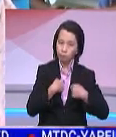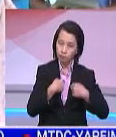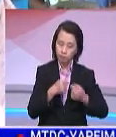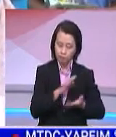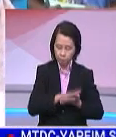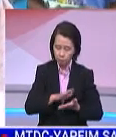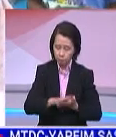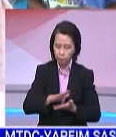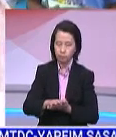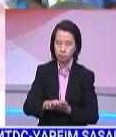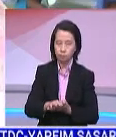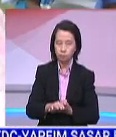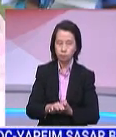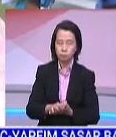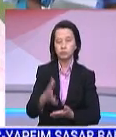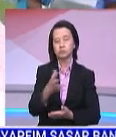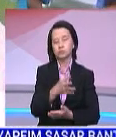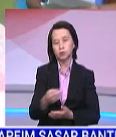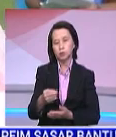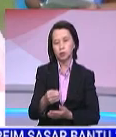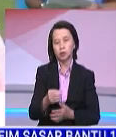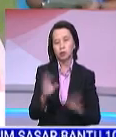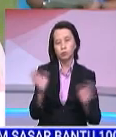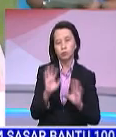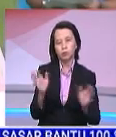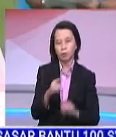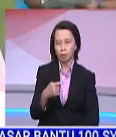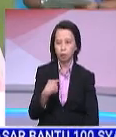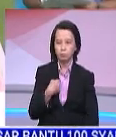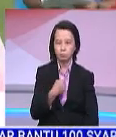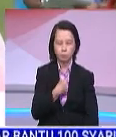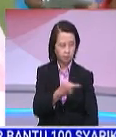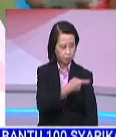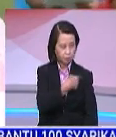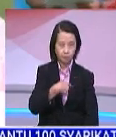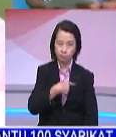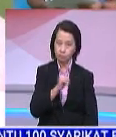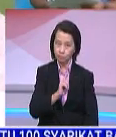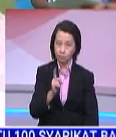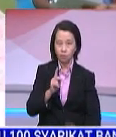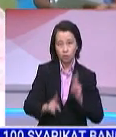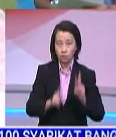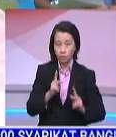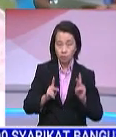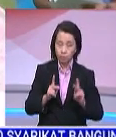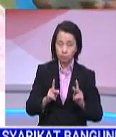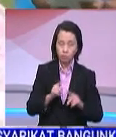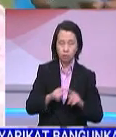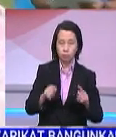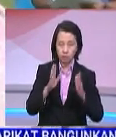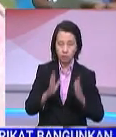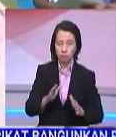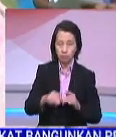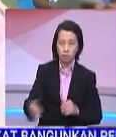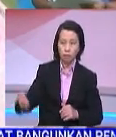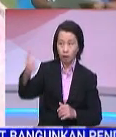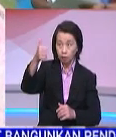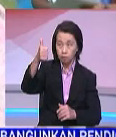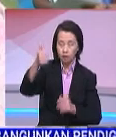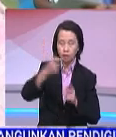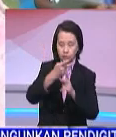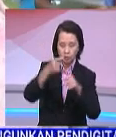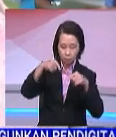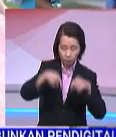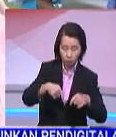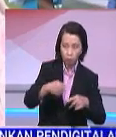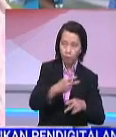menjaga kebersihan mana bukankah kita sebagai penduduk rajaman FH atas hingga ke bawah